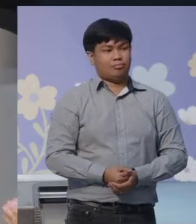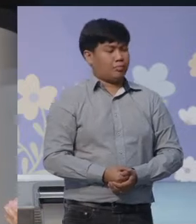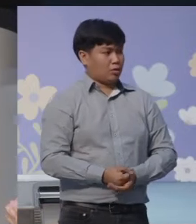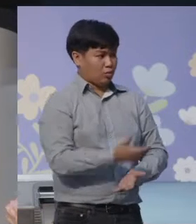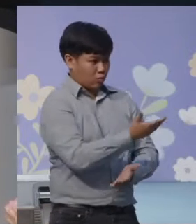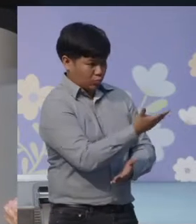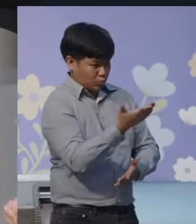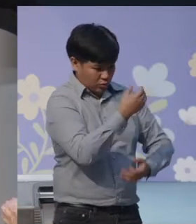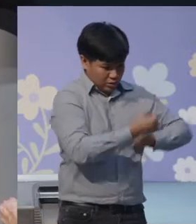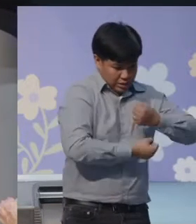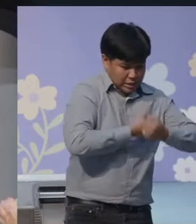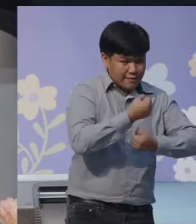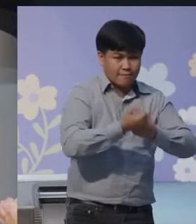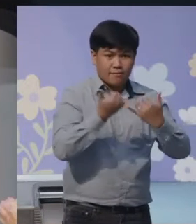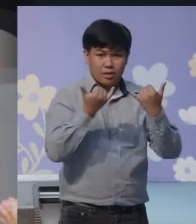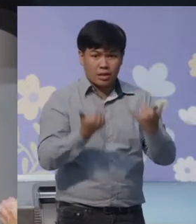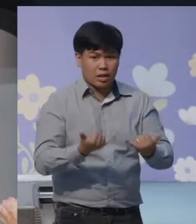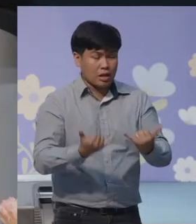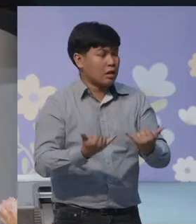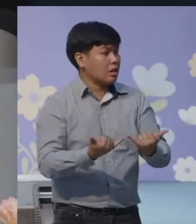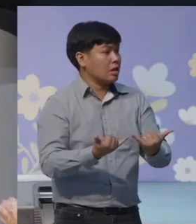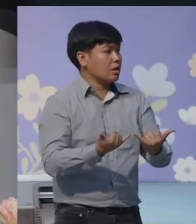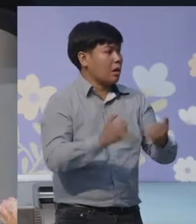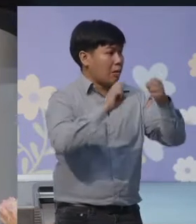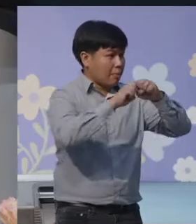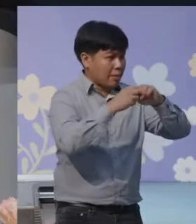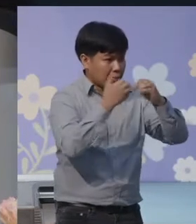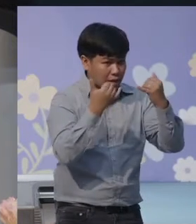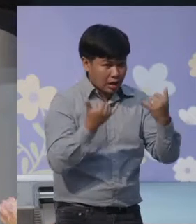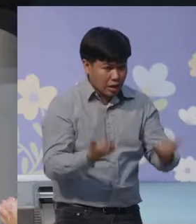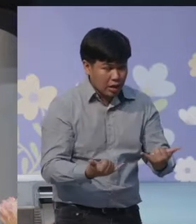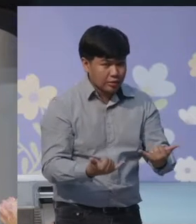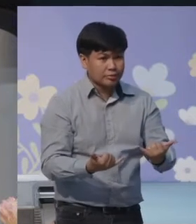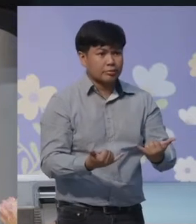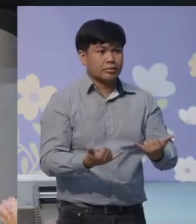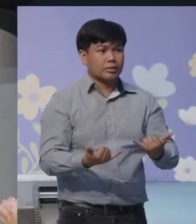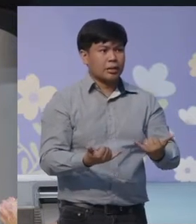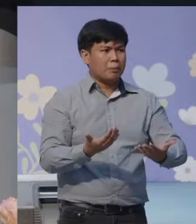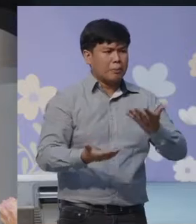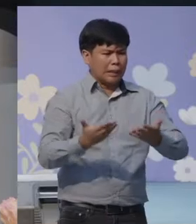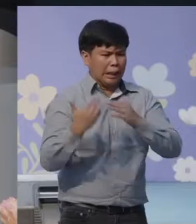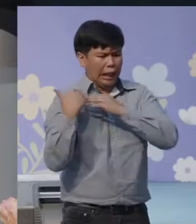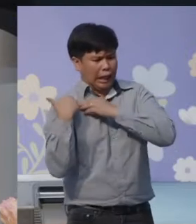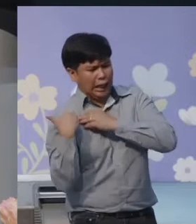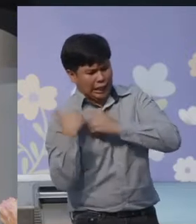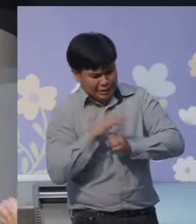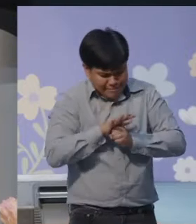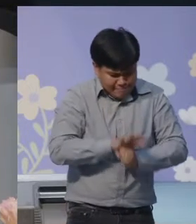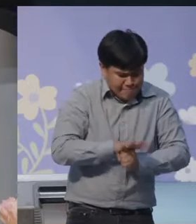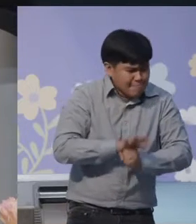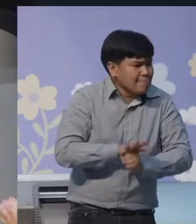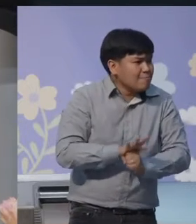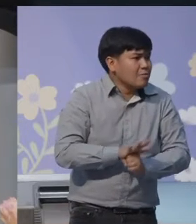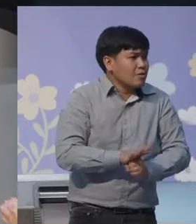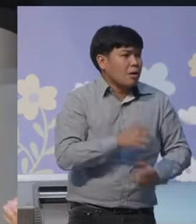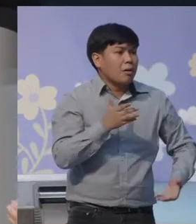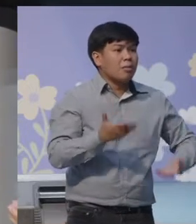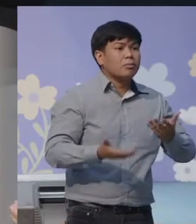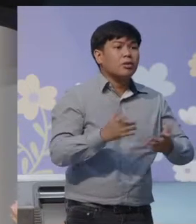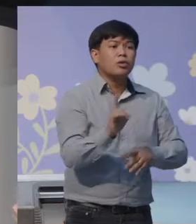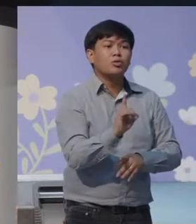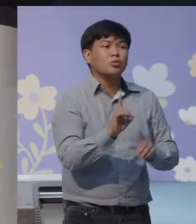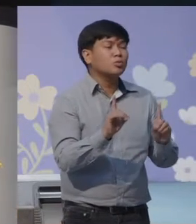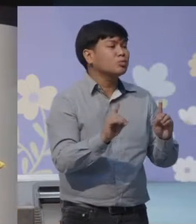yan? Yang bang pasakit na yan? Yang bang pasan-pasan ninyong problema na